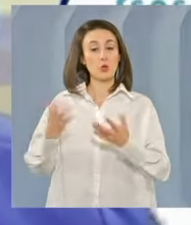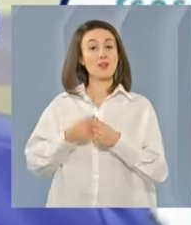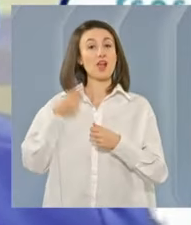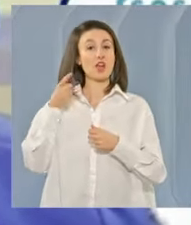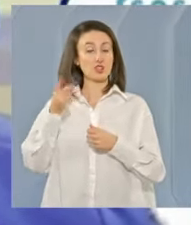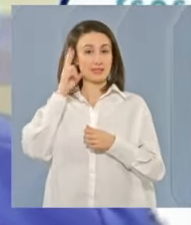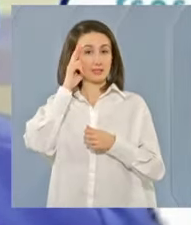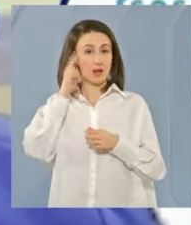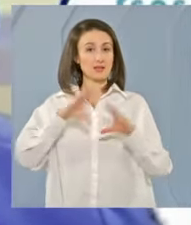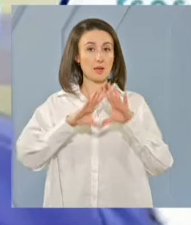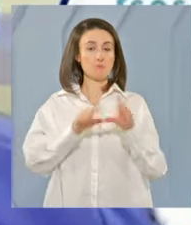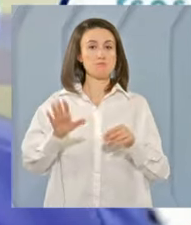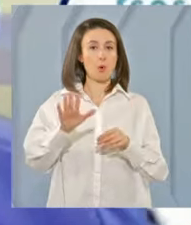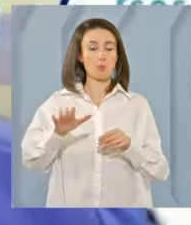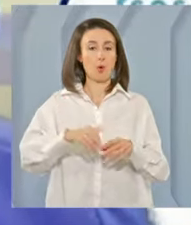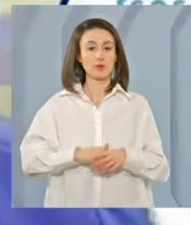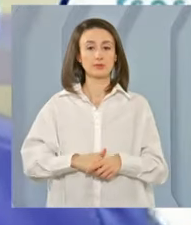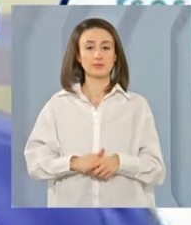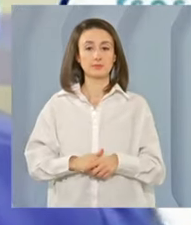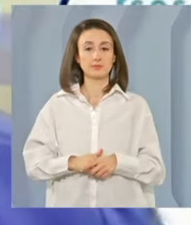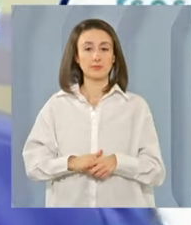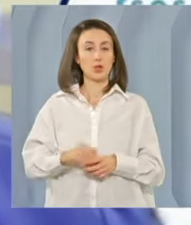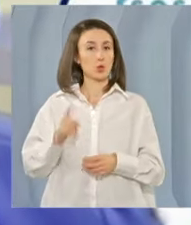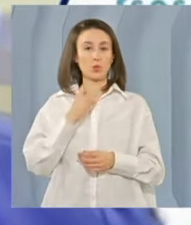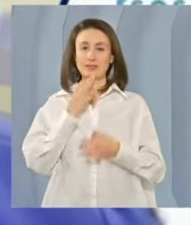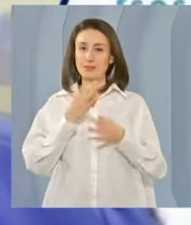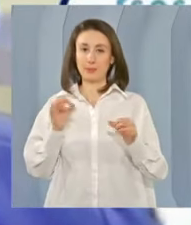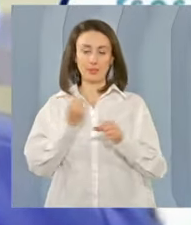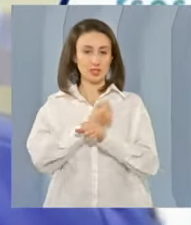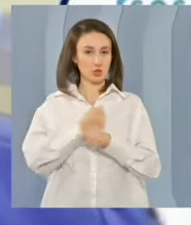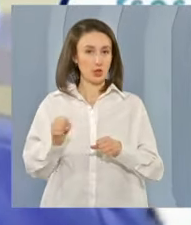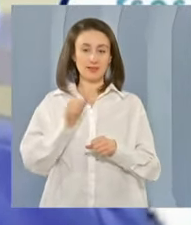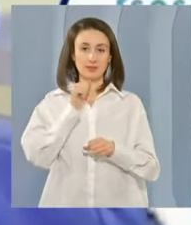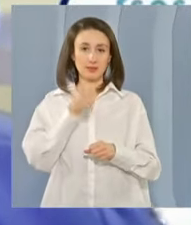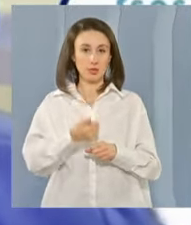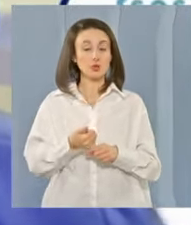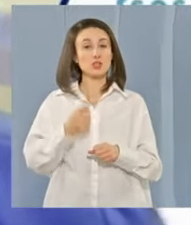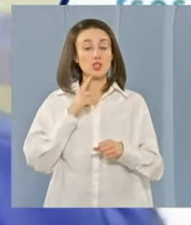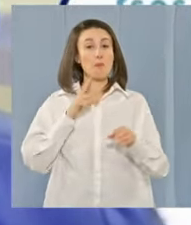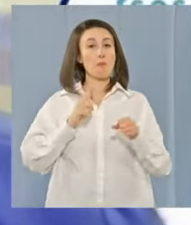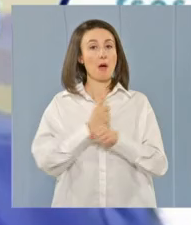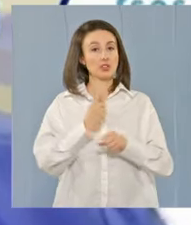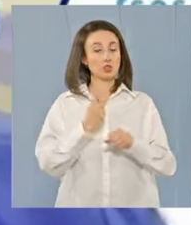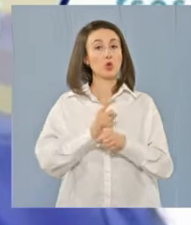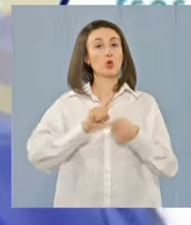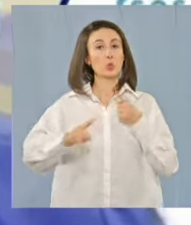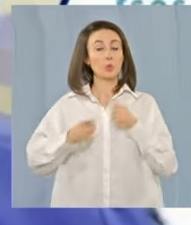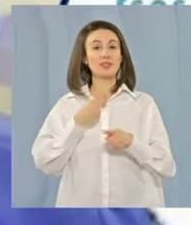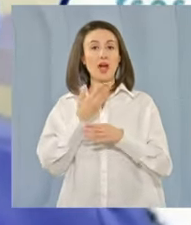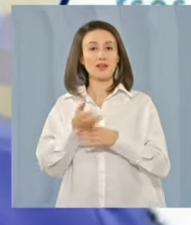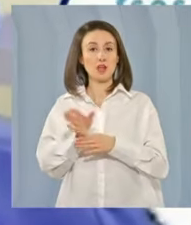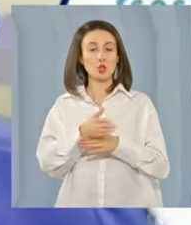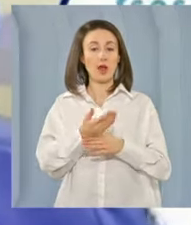această speranță a poporului român. N-am să permit niciodată nimănui să-și bată joc de lupta